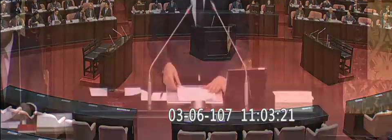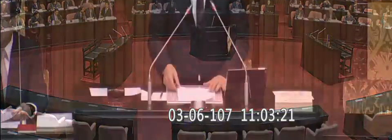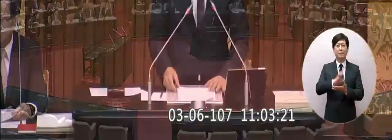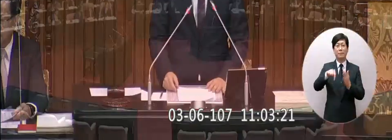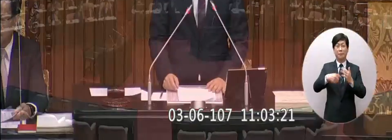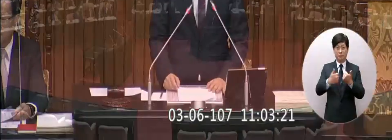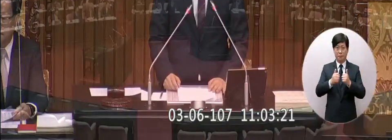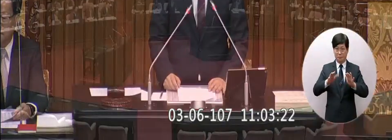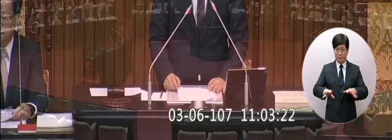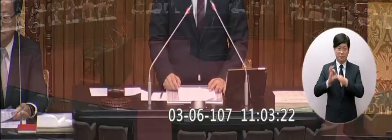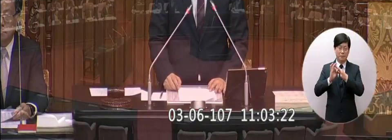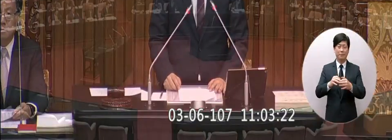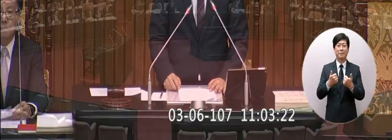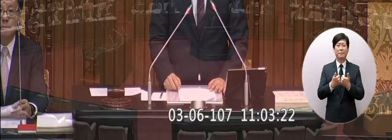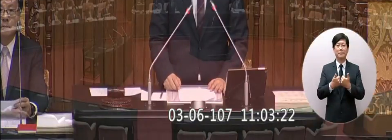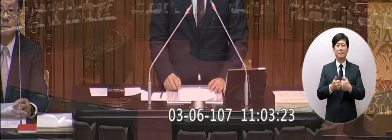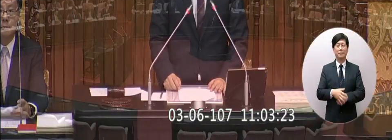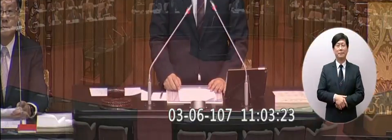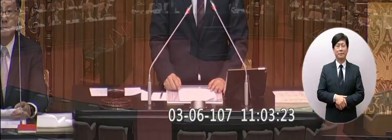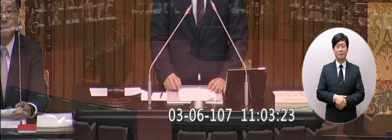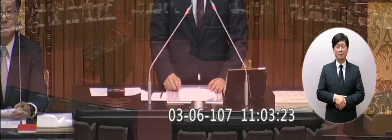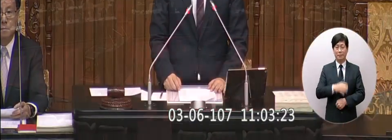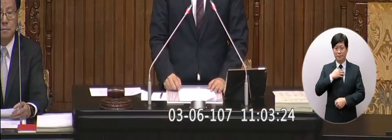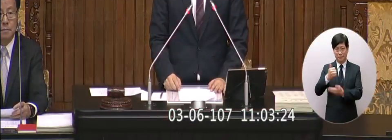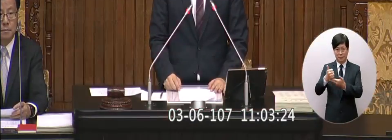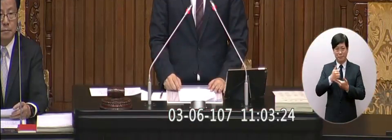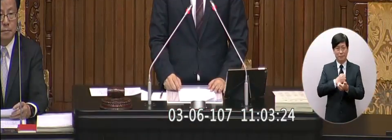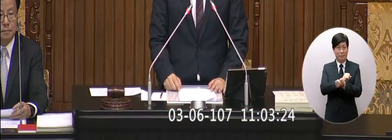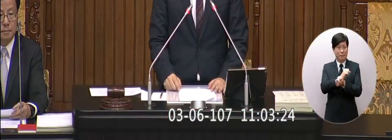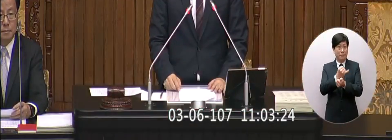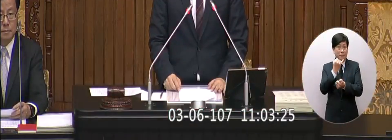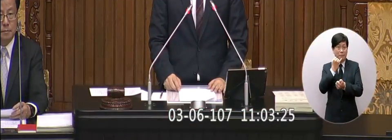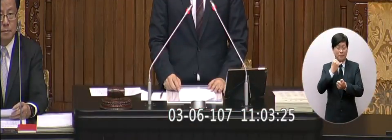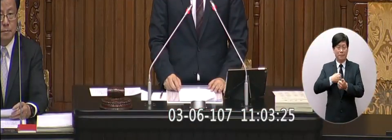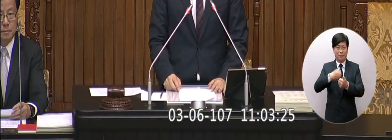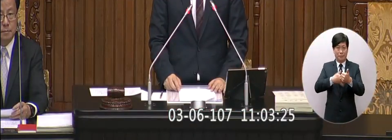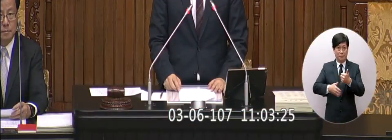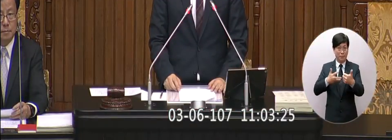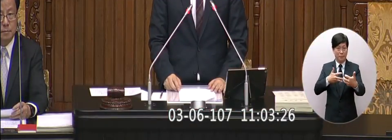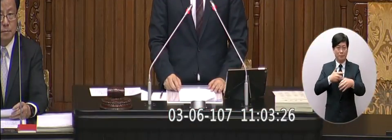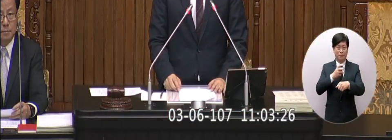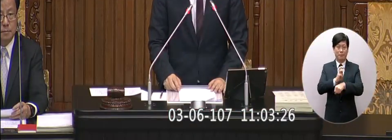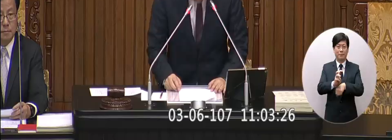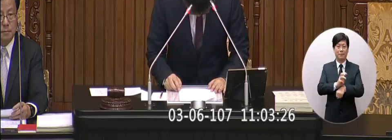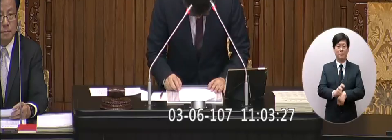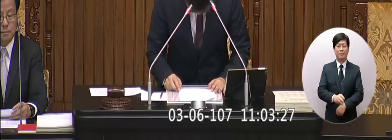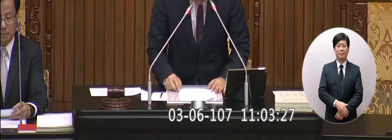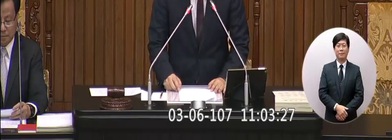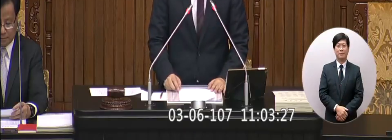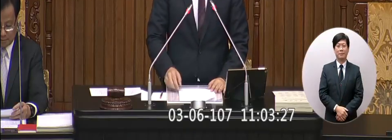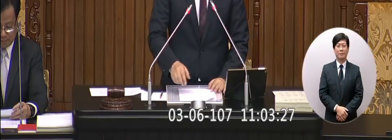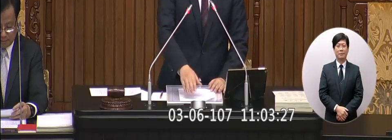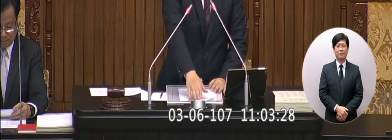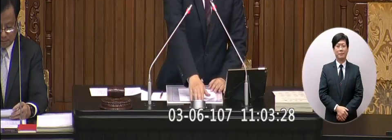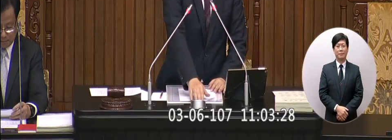报告委员会现在继续开会，请柯志恩委员质询，询答时间为三十分钟。